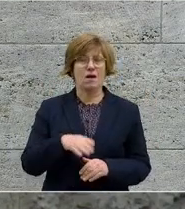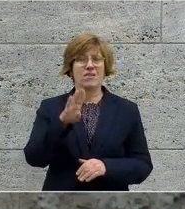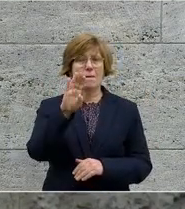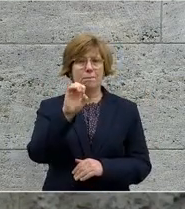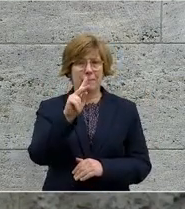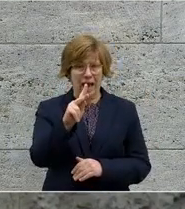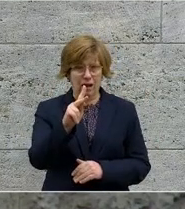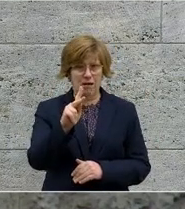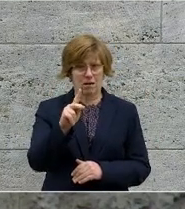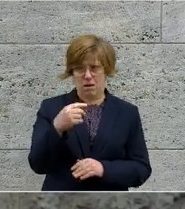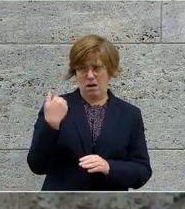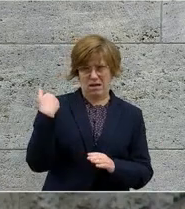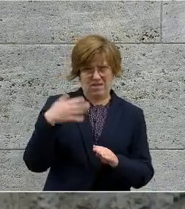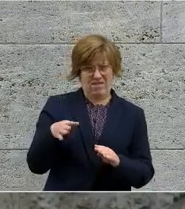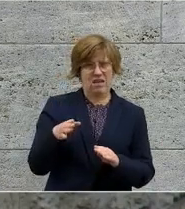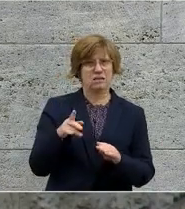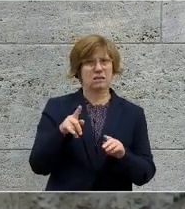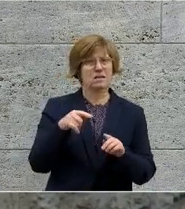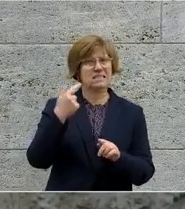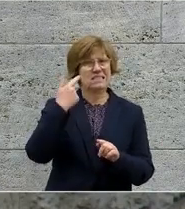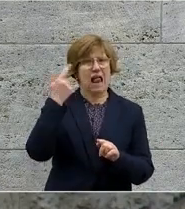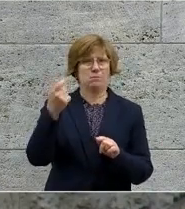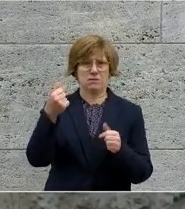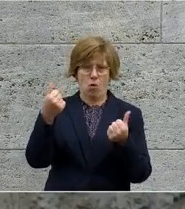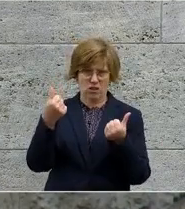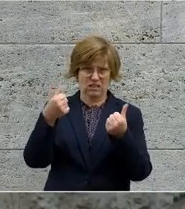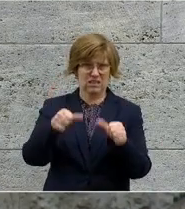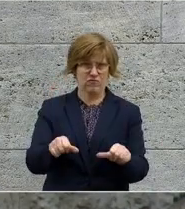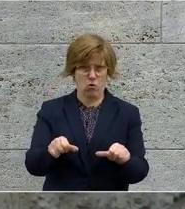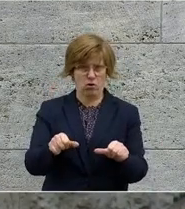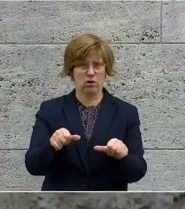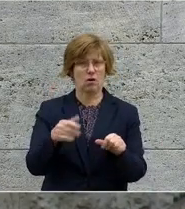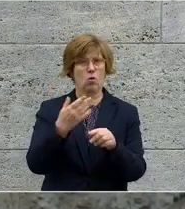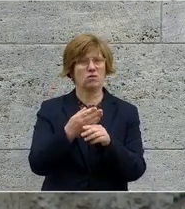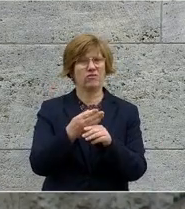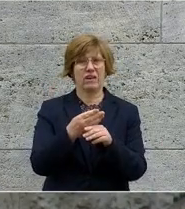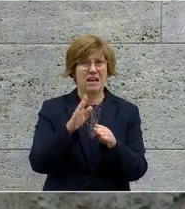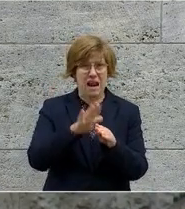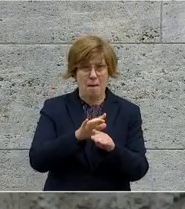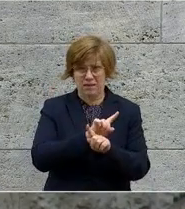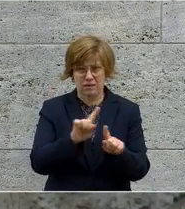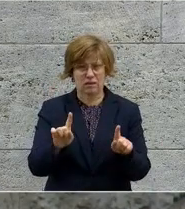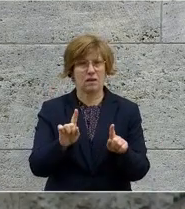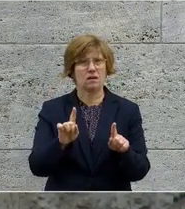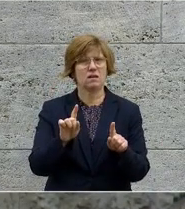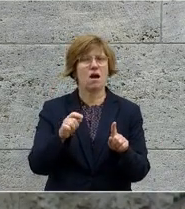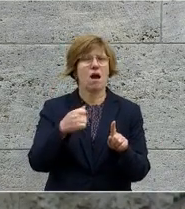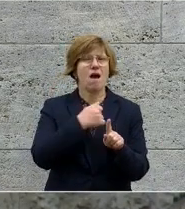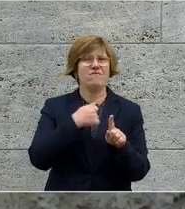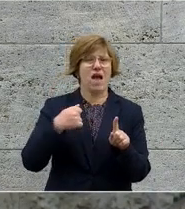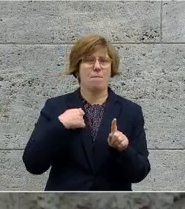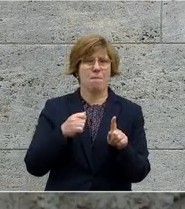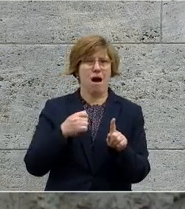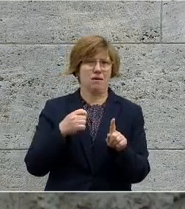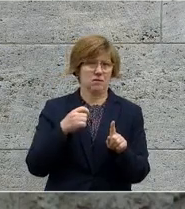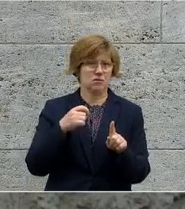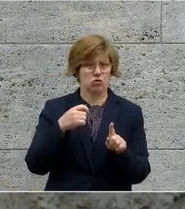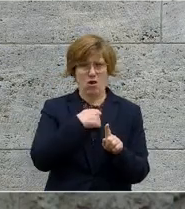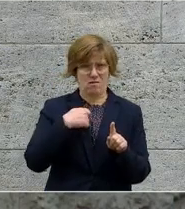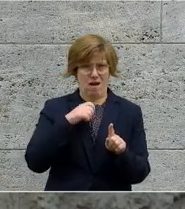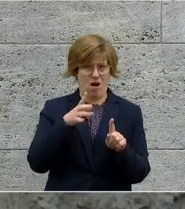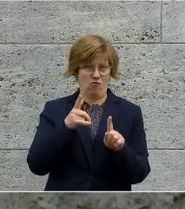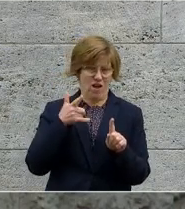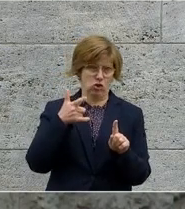Ludwig Beck war kurz zuvor zum Selbstmord gezwungen und nach dessen Scheitern von einem Wehrmachtssoldaten erschossen worden.